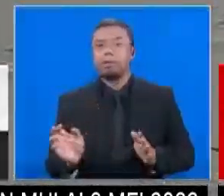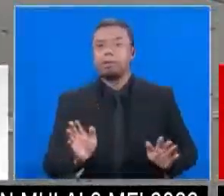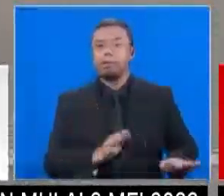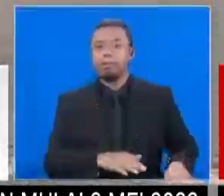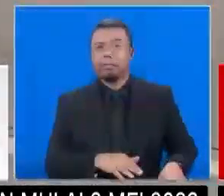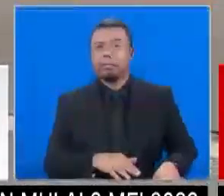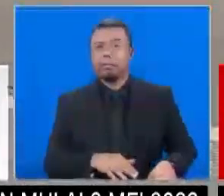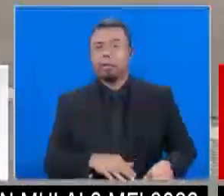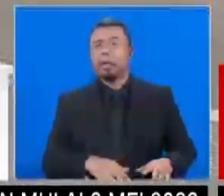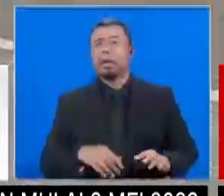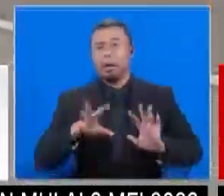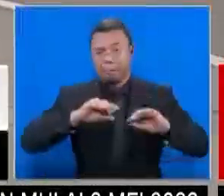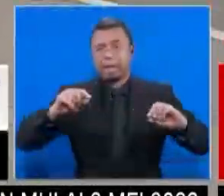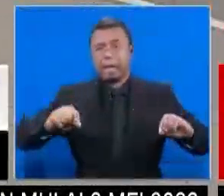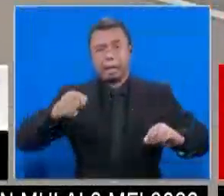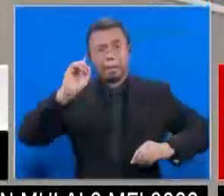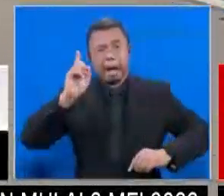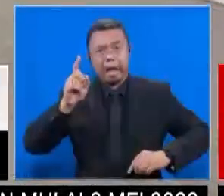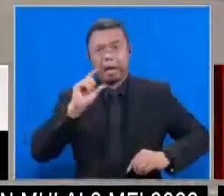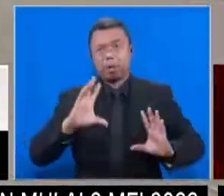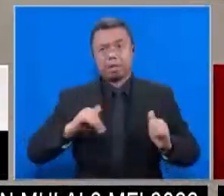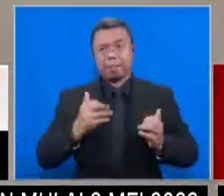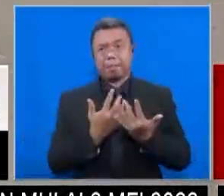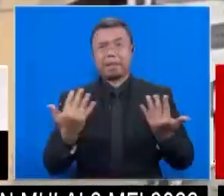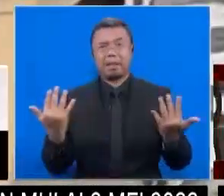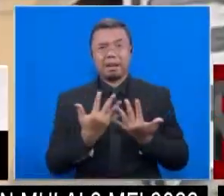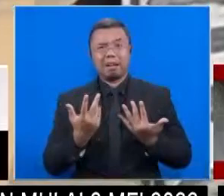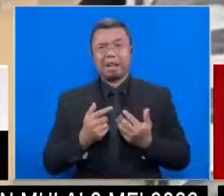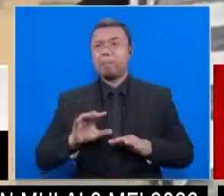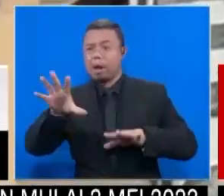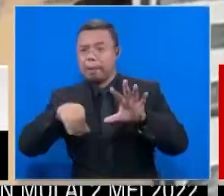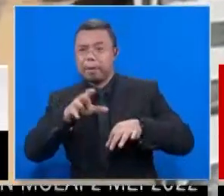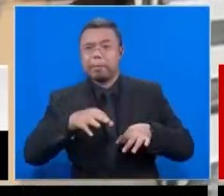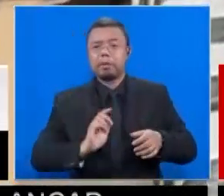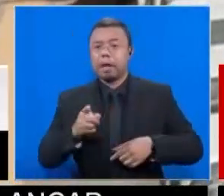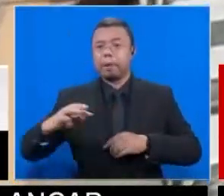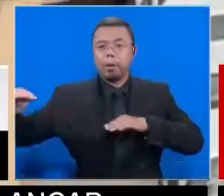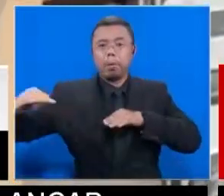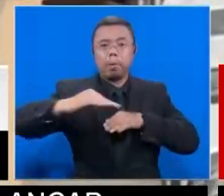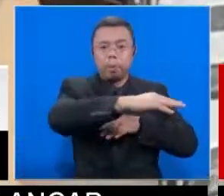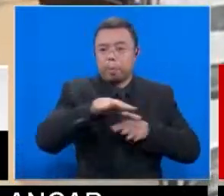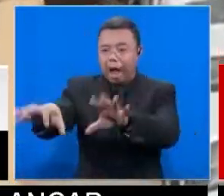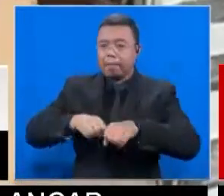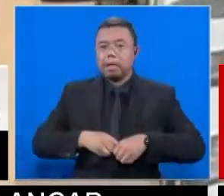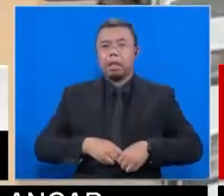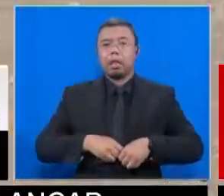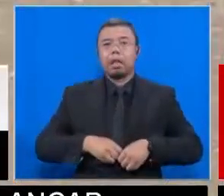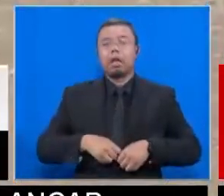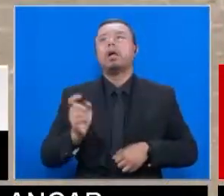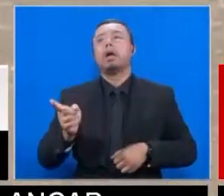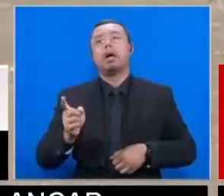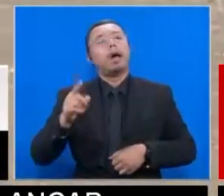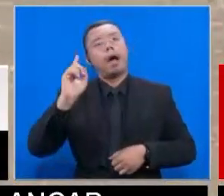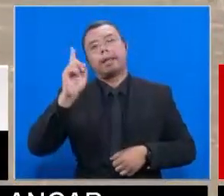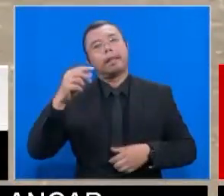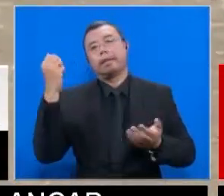20-30. Kegiatan ini dapat membahayakan keselamatan bagi warga yang berebut uang receh hingga ke tengah jalan raya. Pengguna jalan pun tak lepas dari